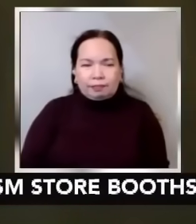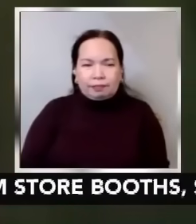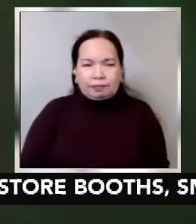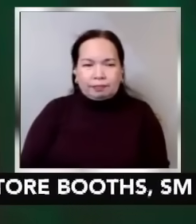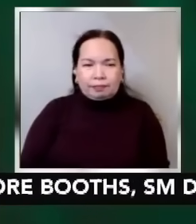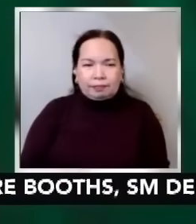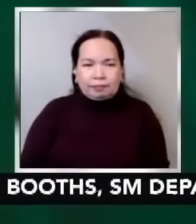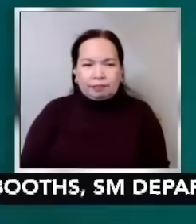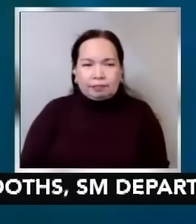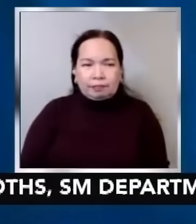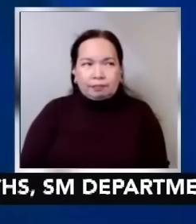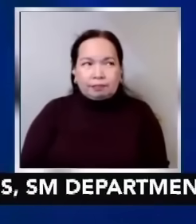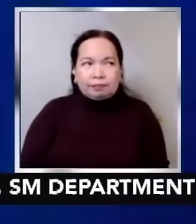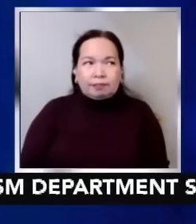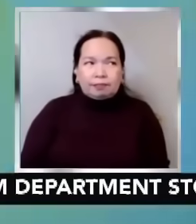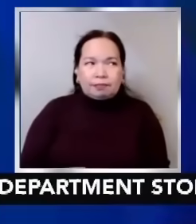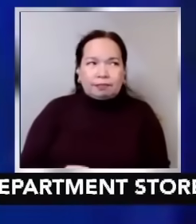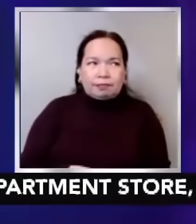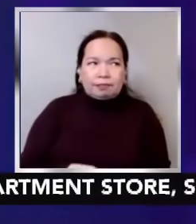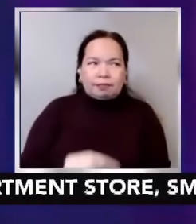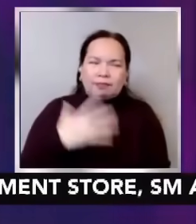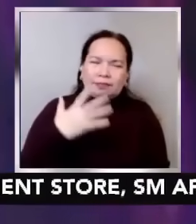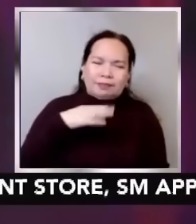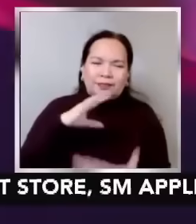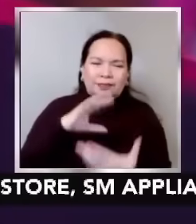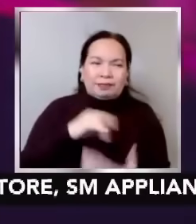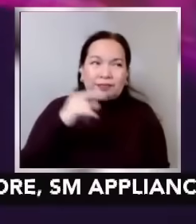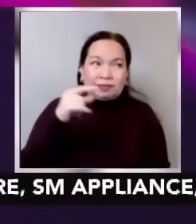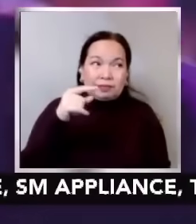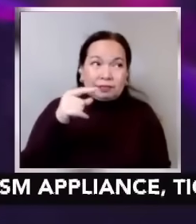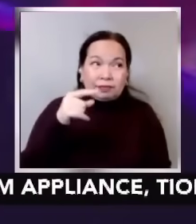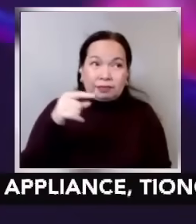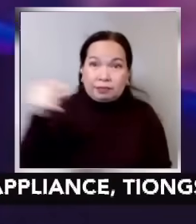Nandito ka? Dahil kailangan mo ako?